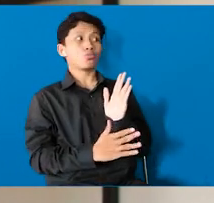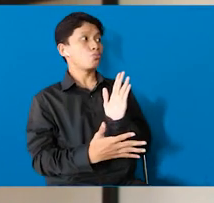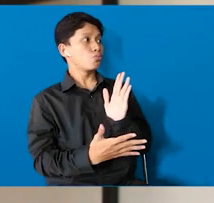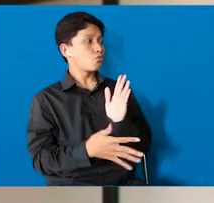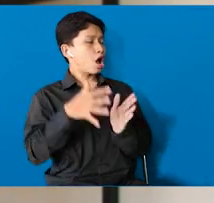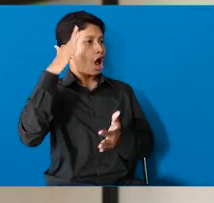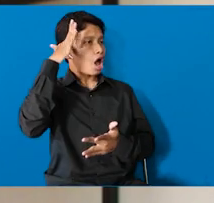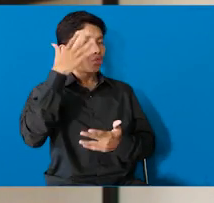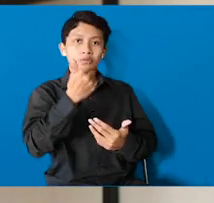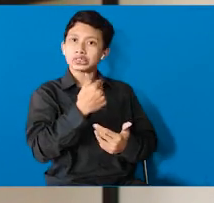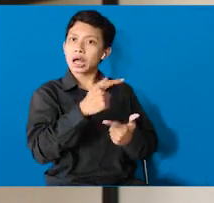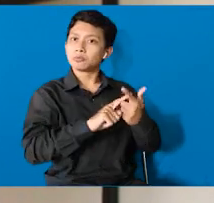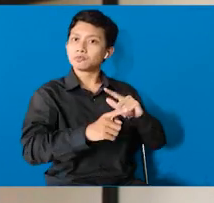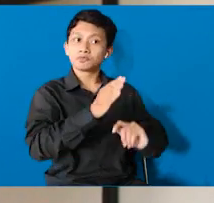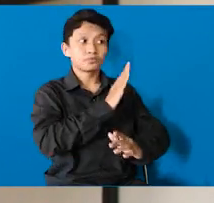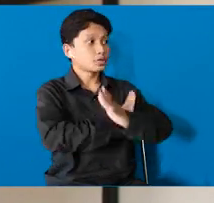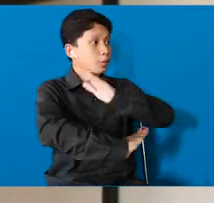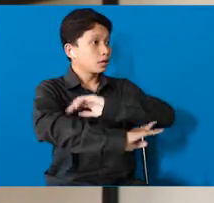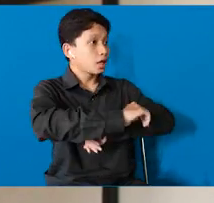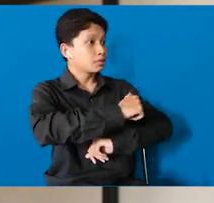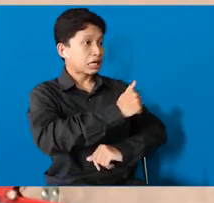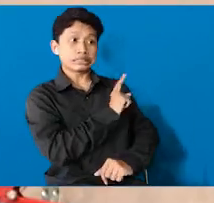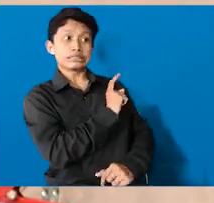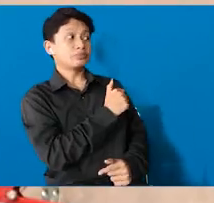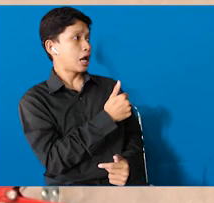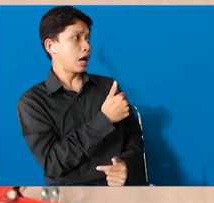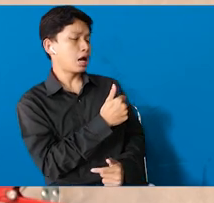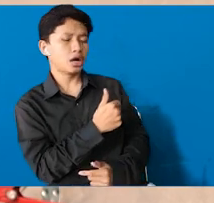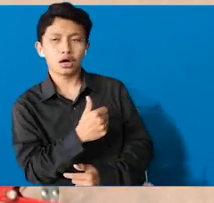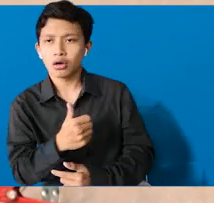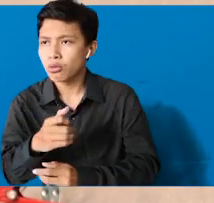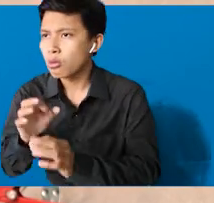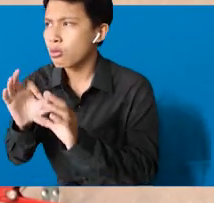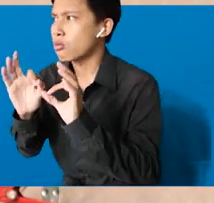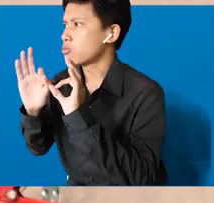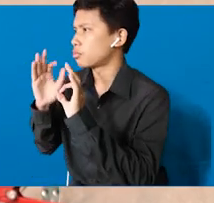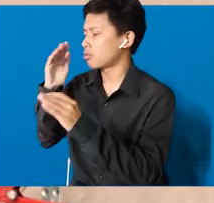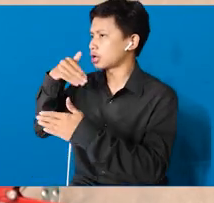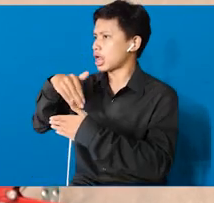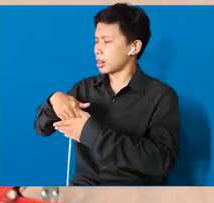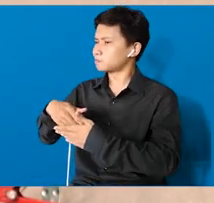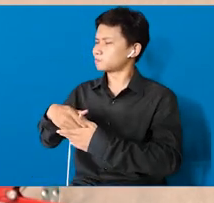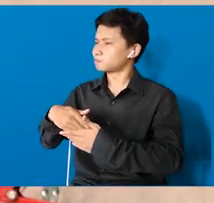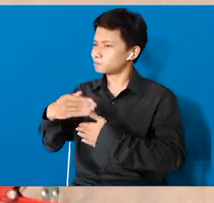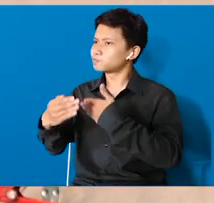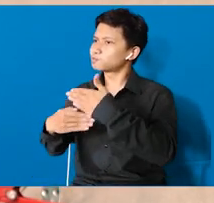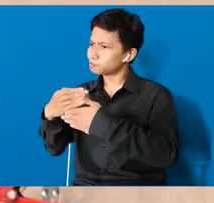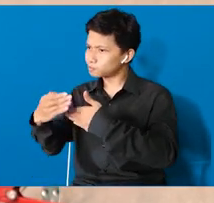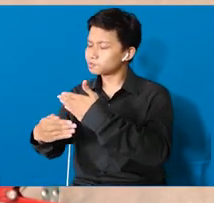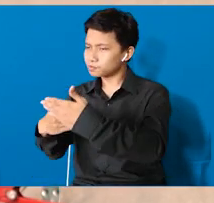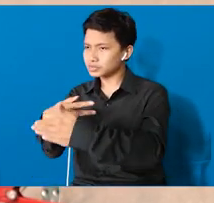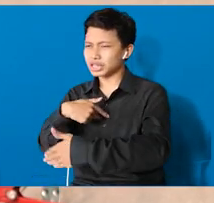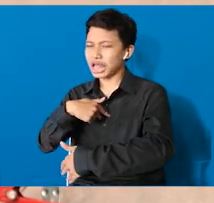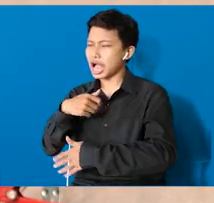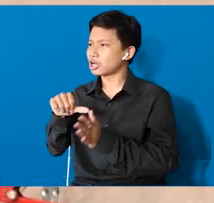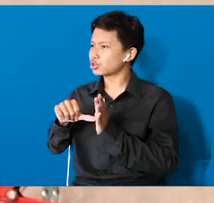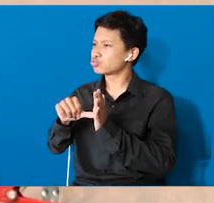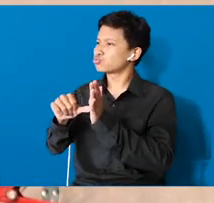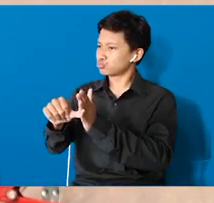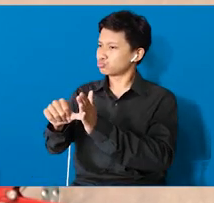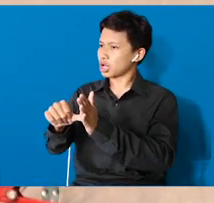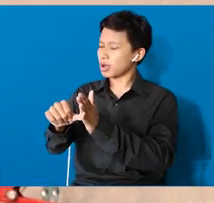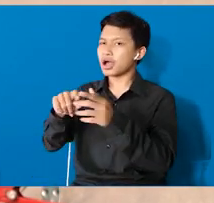dilakukan oleh teman-teman difabel ini sendiri, Ibu? Ya, dalam perjalanannya kami didukung oleh